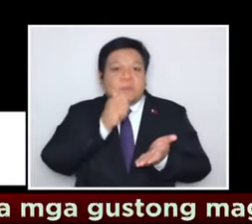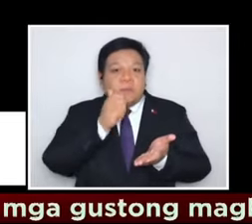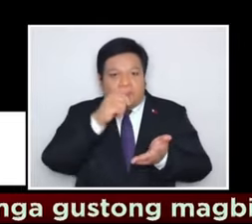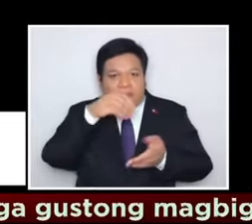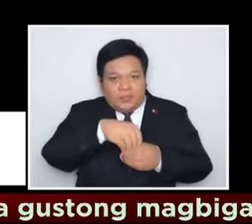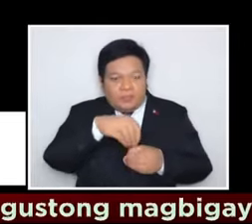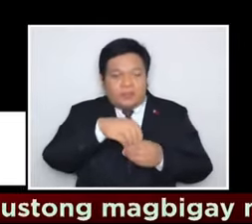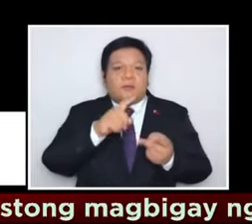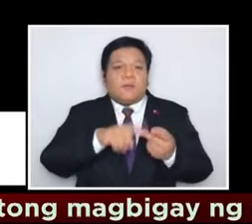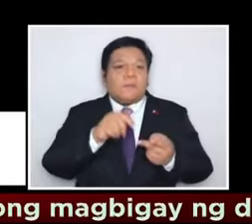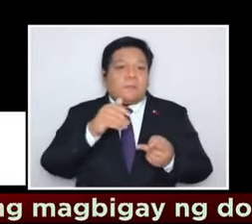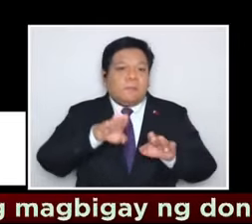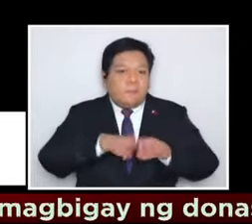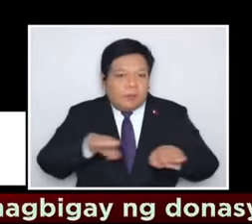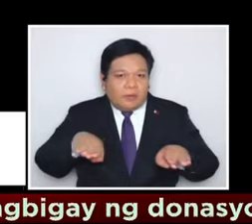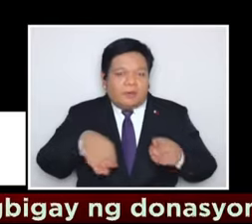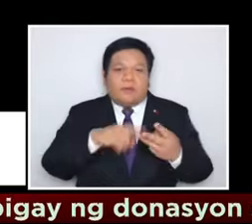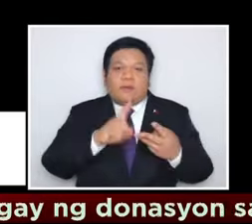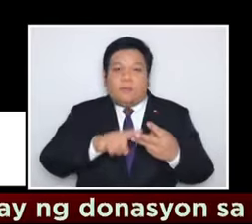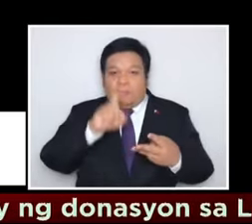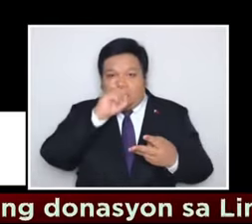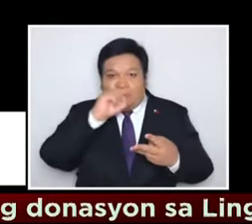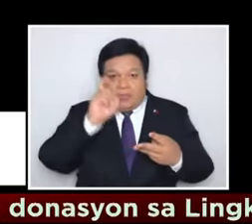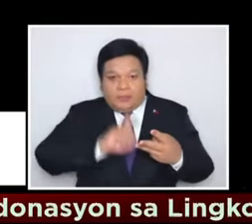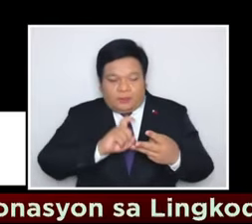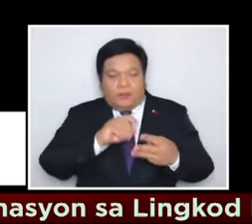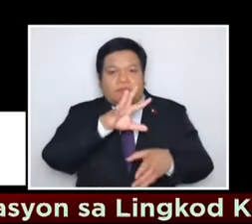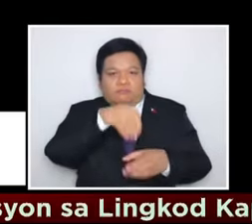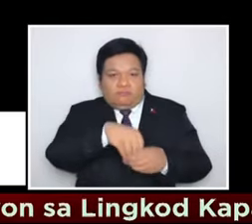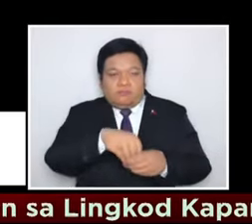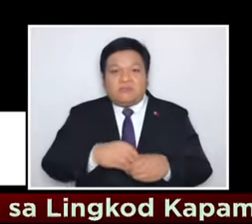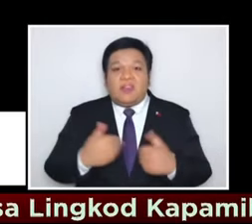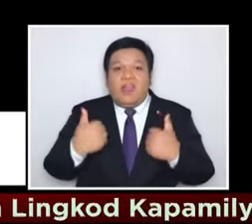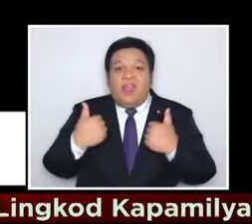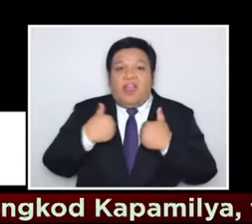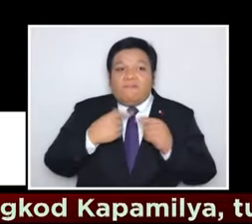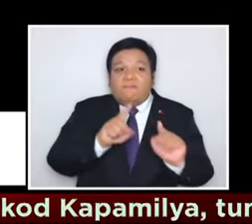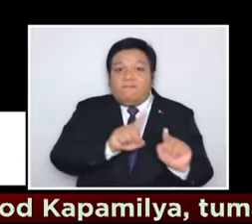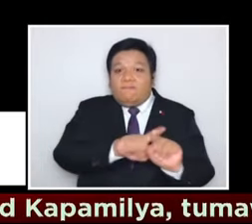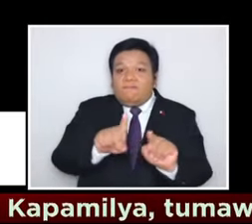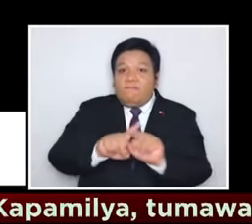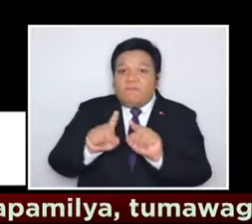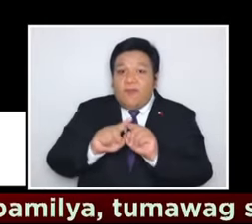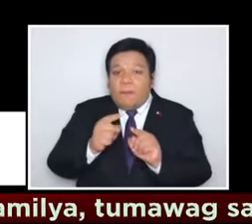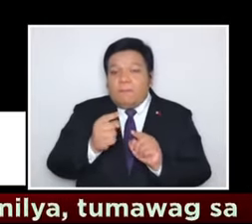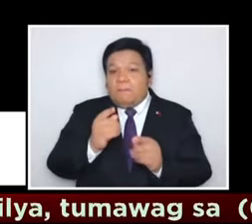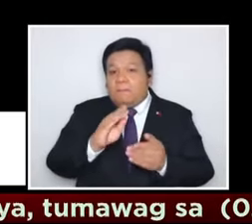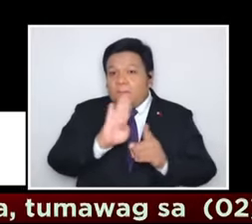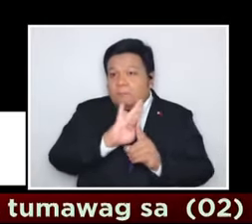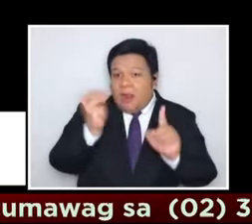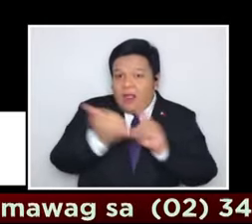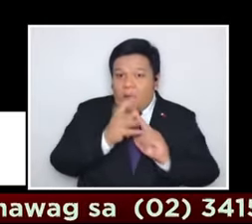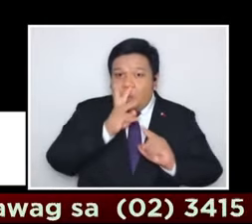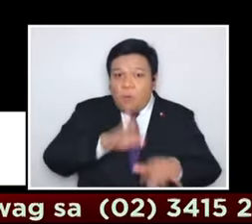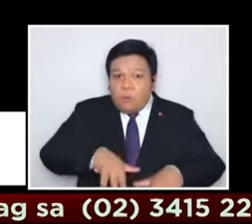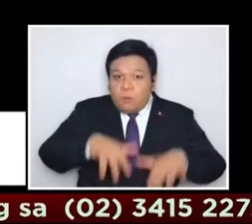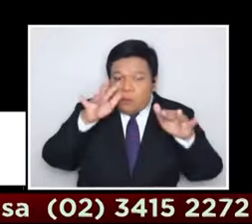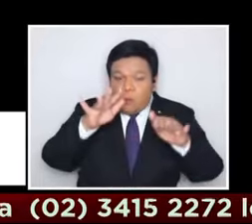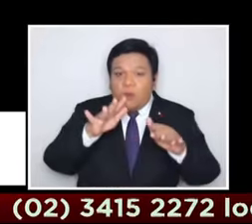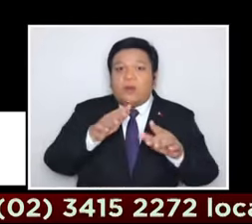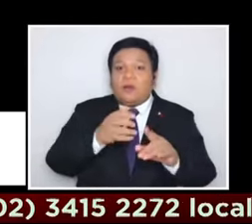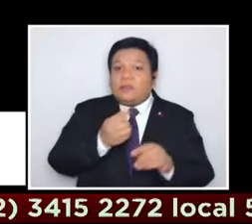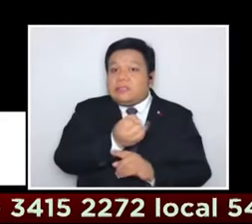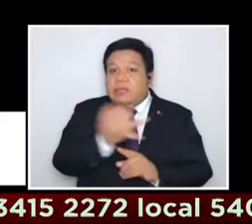matatanda. 16 na barangay ang binaha. 1991 ang isa sa pinakamatinding baha sa Ormoc